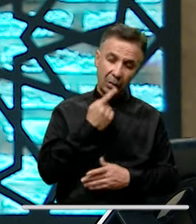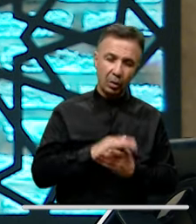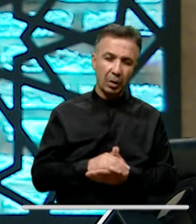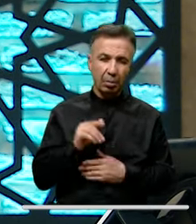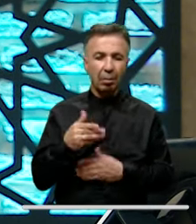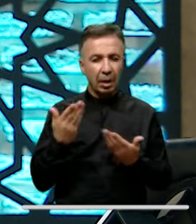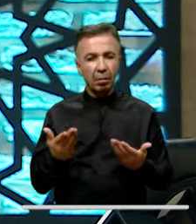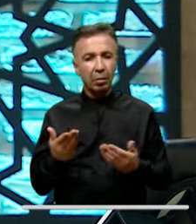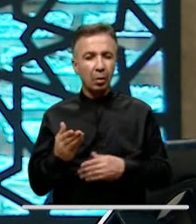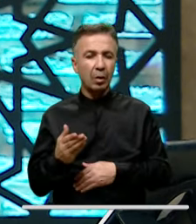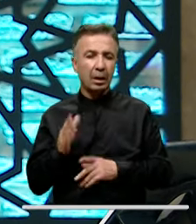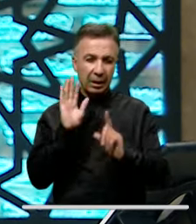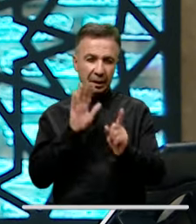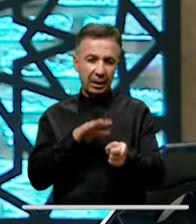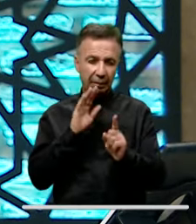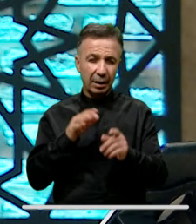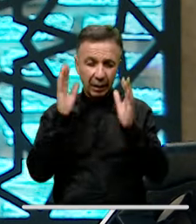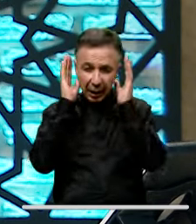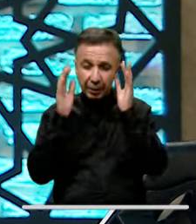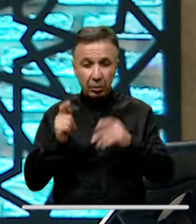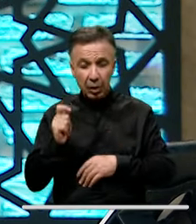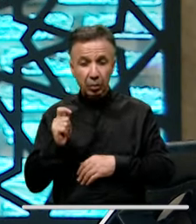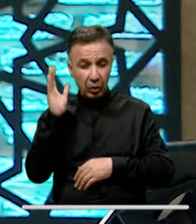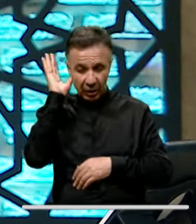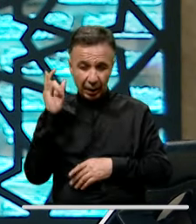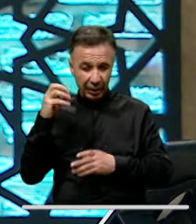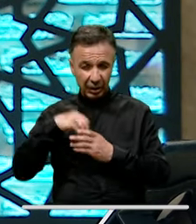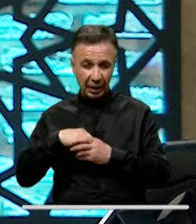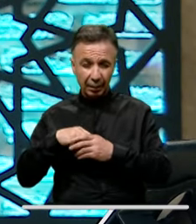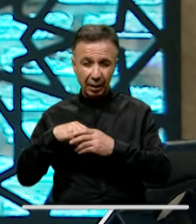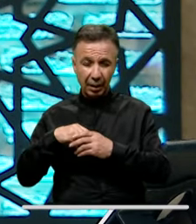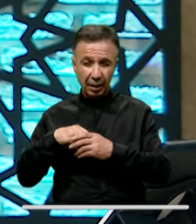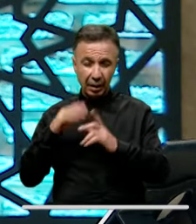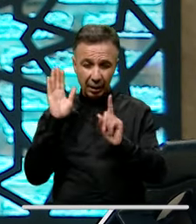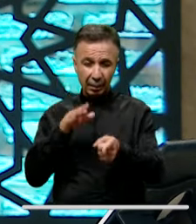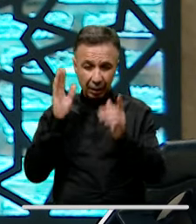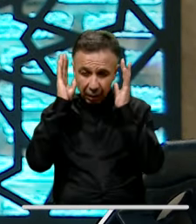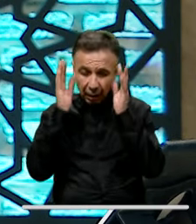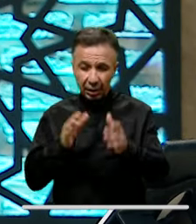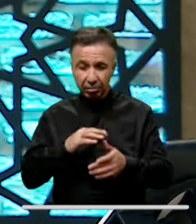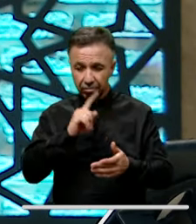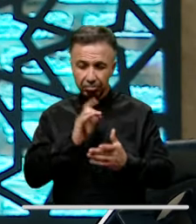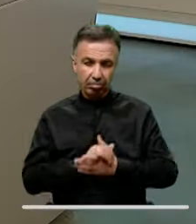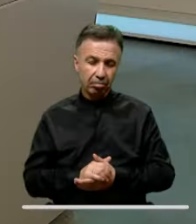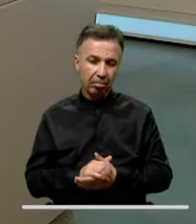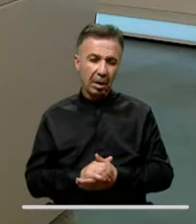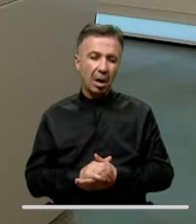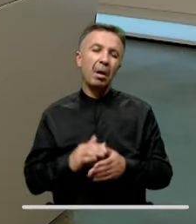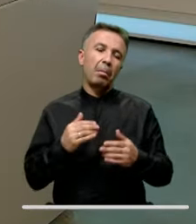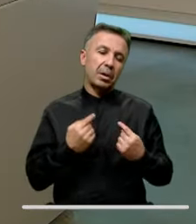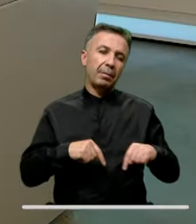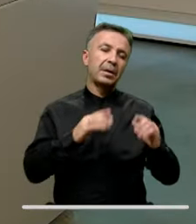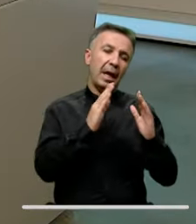bu cemaatle namaz illa camide mi olmalı? Diyelim ki biz evde çoluk çocuk, akrabayı tuallukat bir